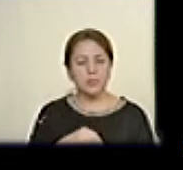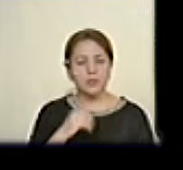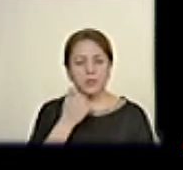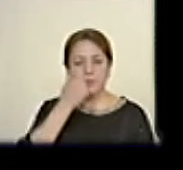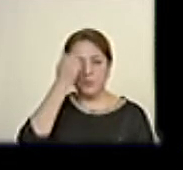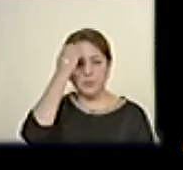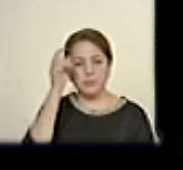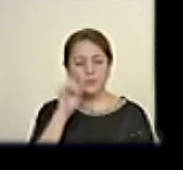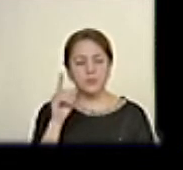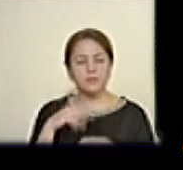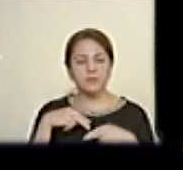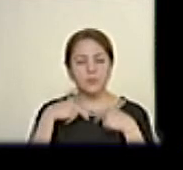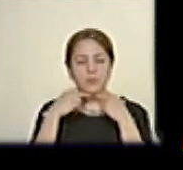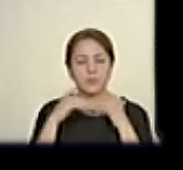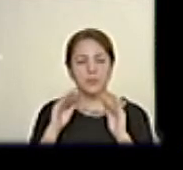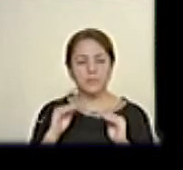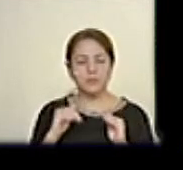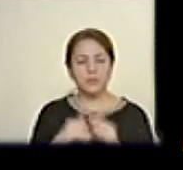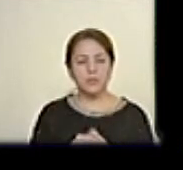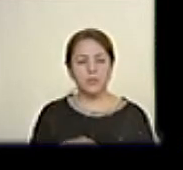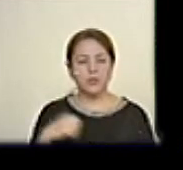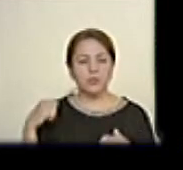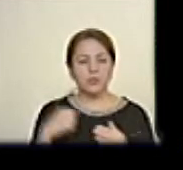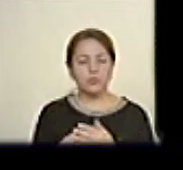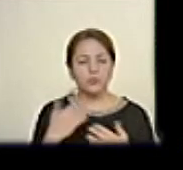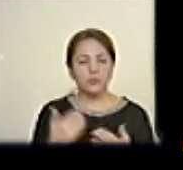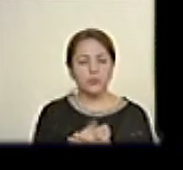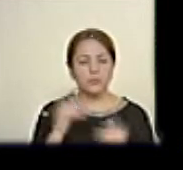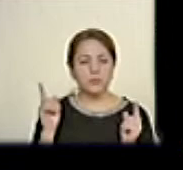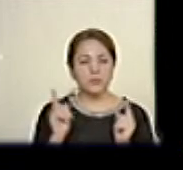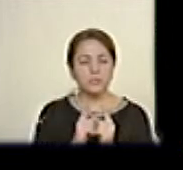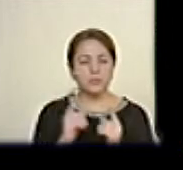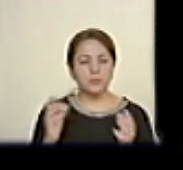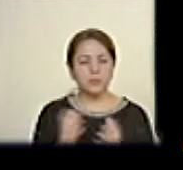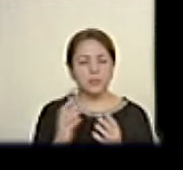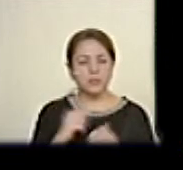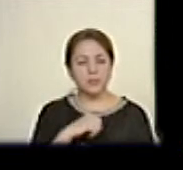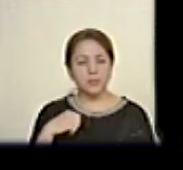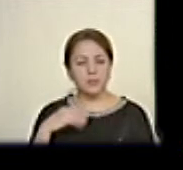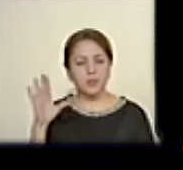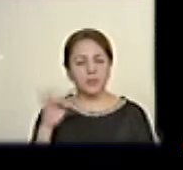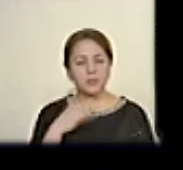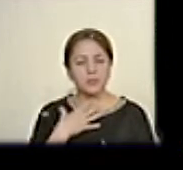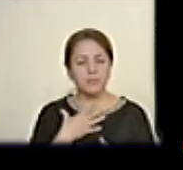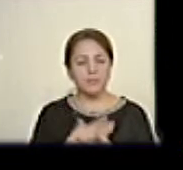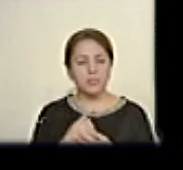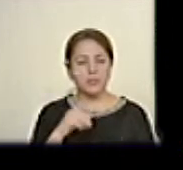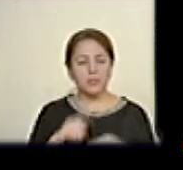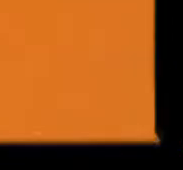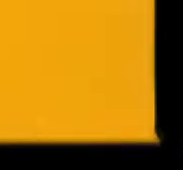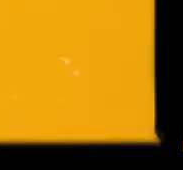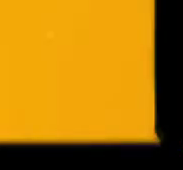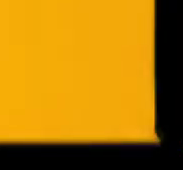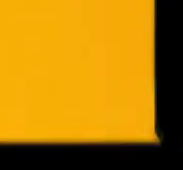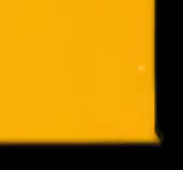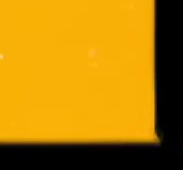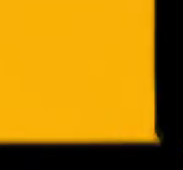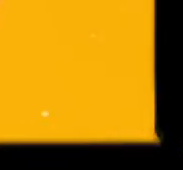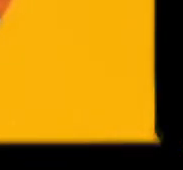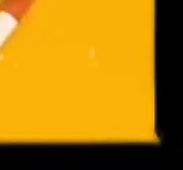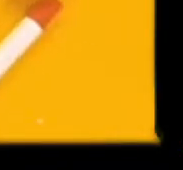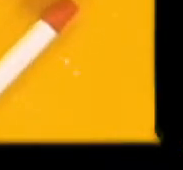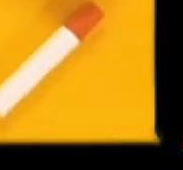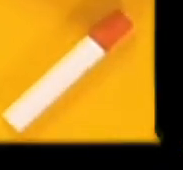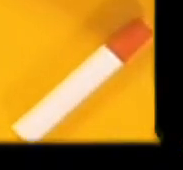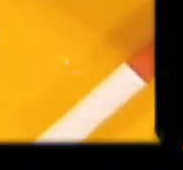за внимание. До свидания. До новых встреч. Берегите себя и своих близких.